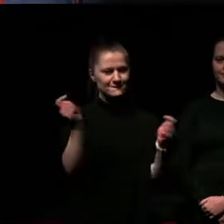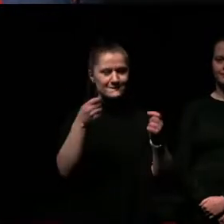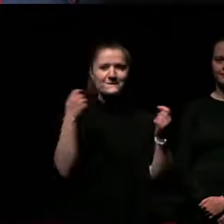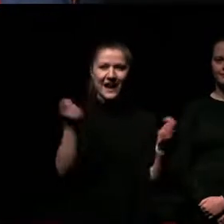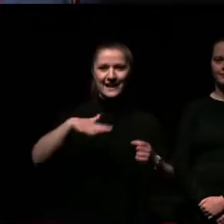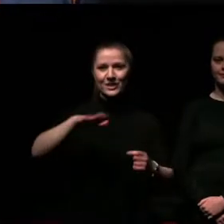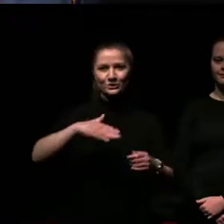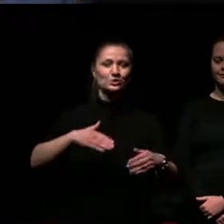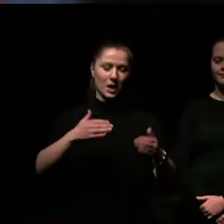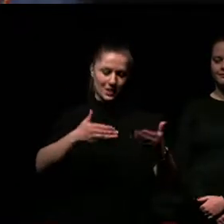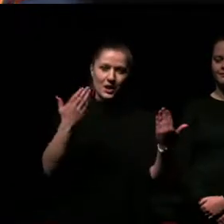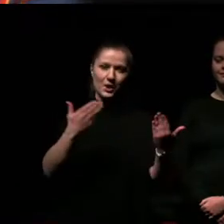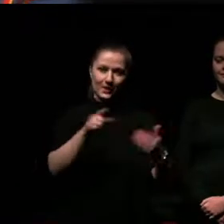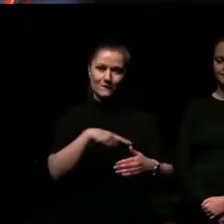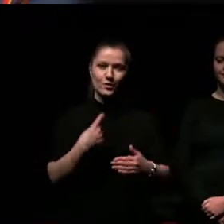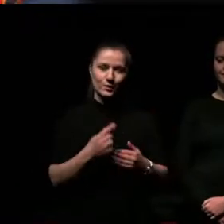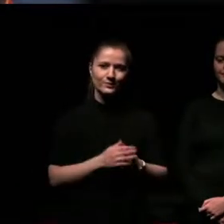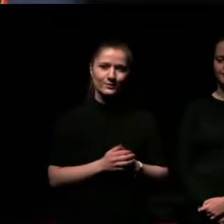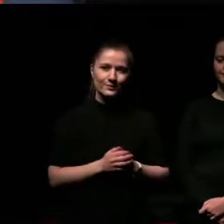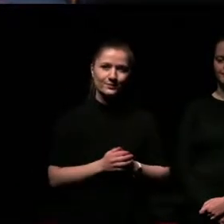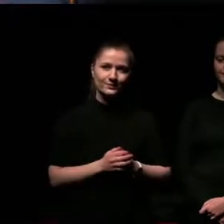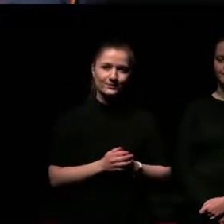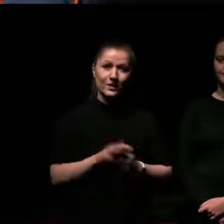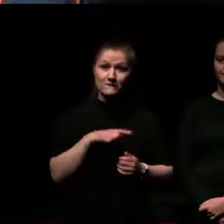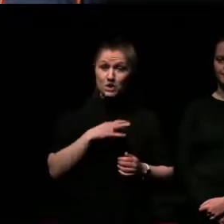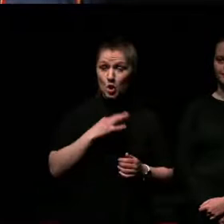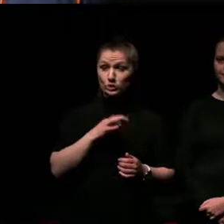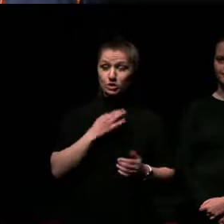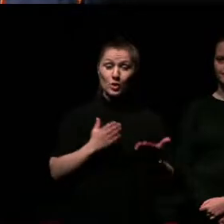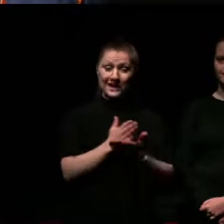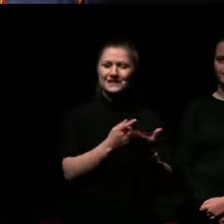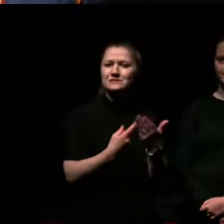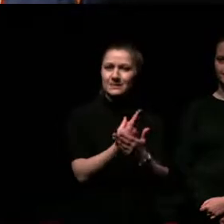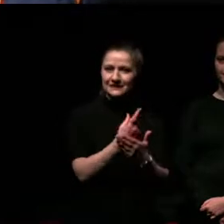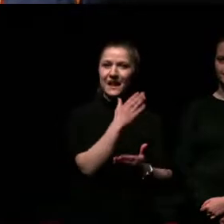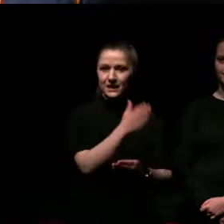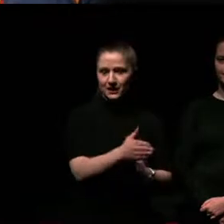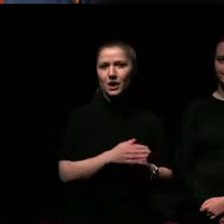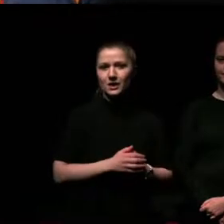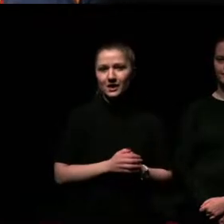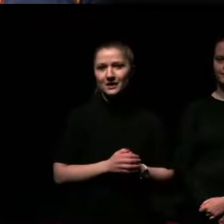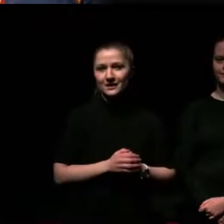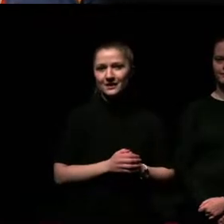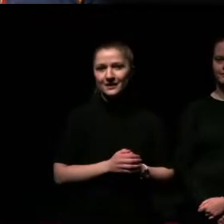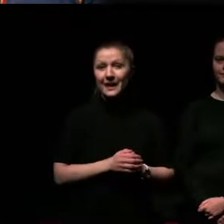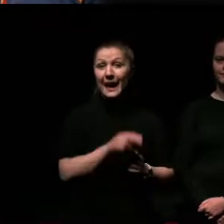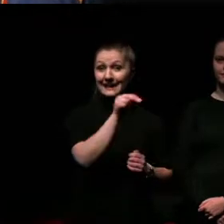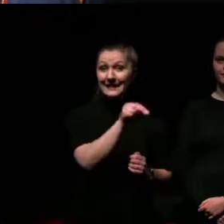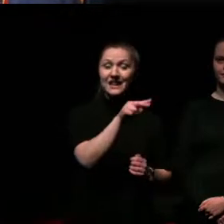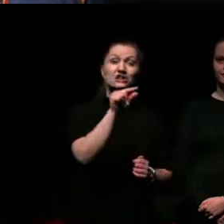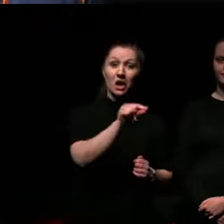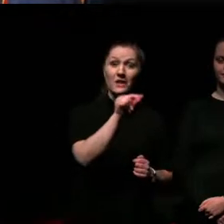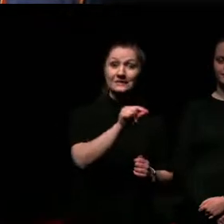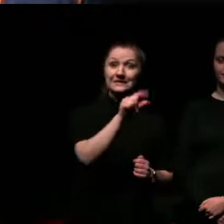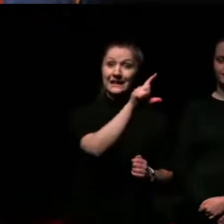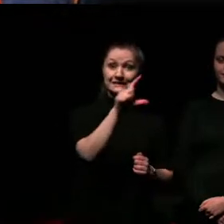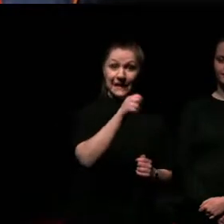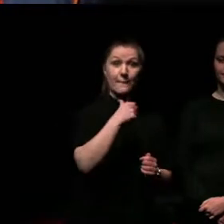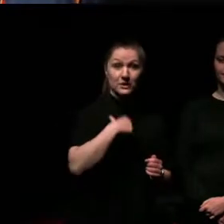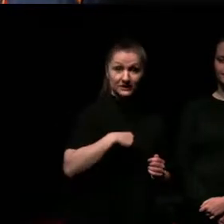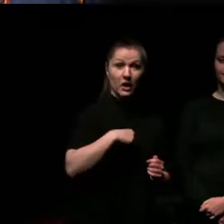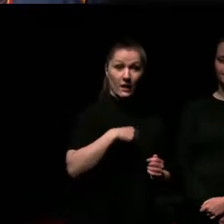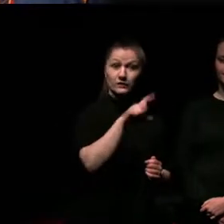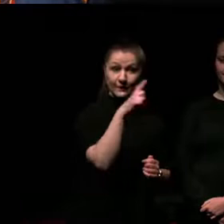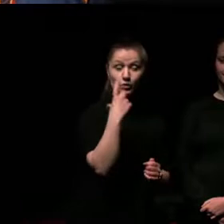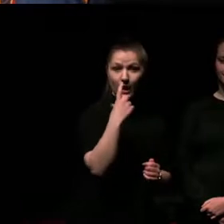feire nasjonaldagen vår. Vi ønsker å rette en spesiell takk til Nina Salvesen, som temaansvarlig på